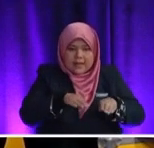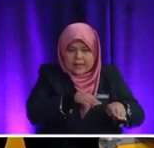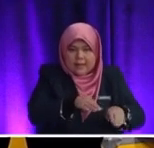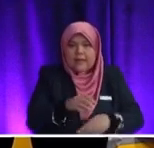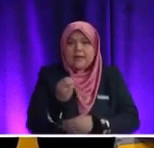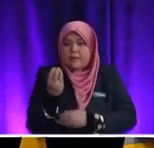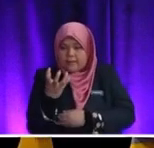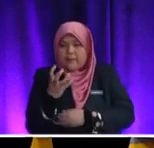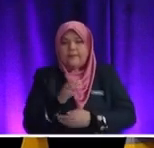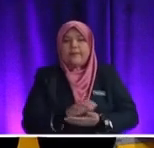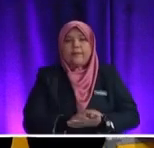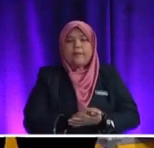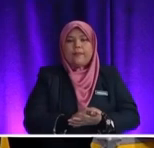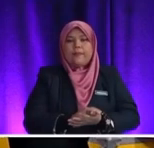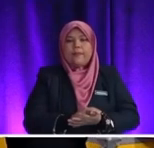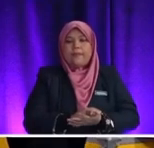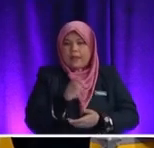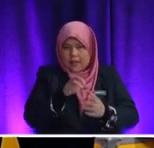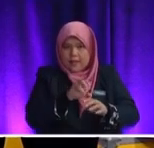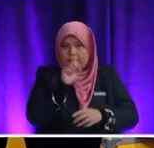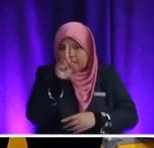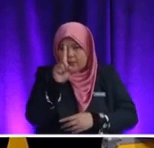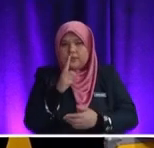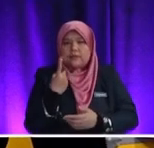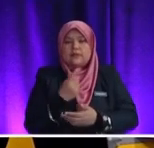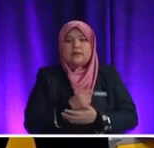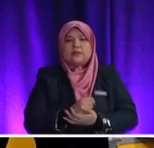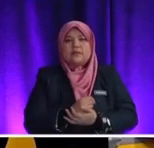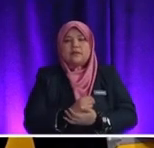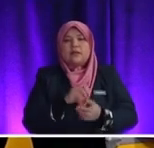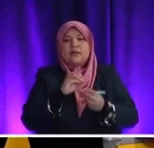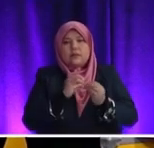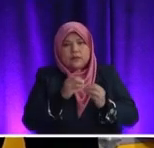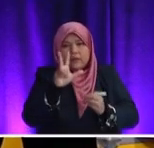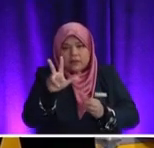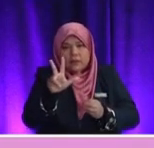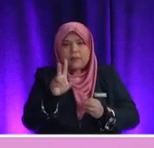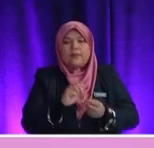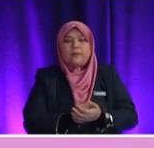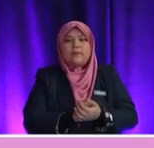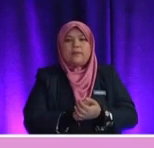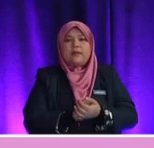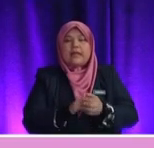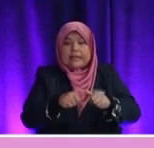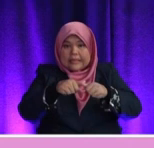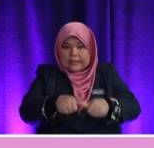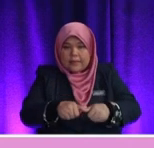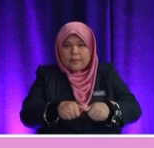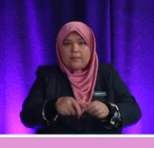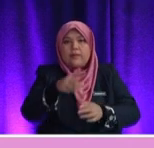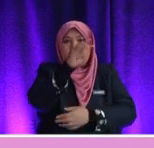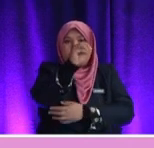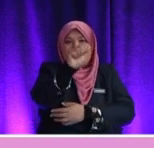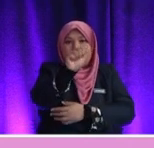ataupun kita bymi telah Oke kita bisa itulah oke yang ketiga adalah pembuluh ubah yang di mal Arkan itu